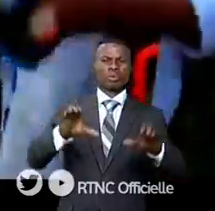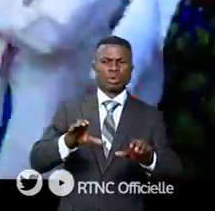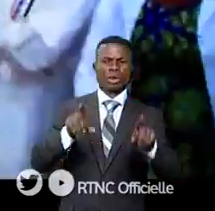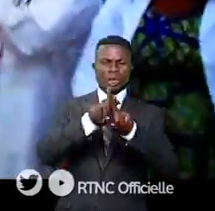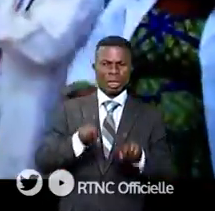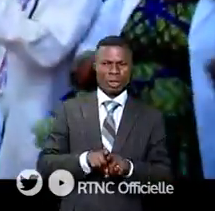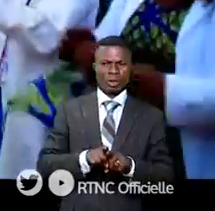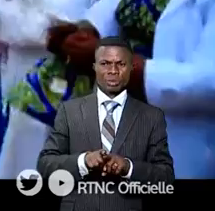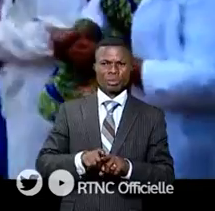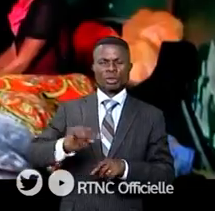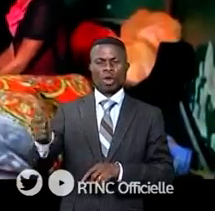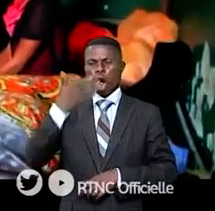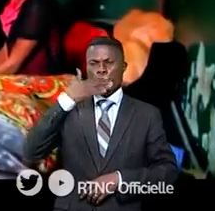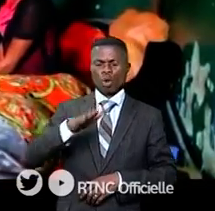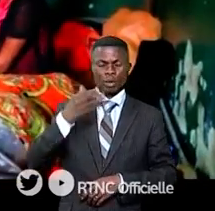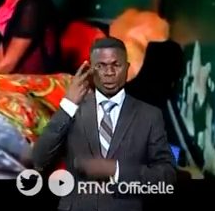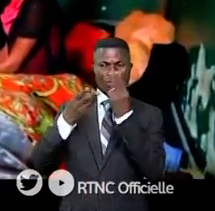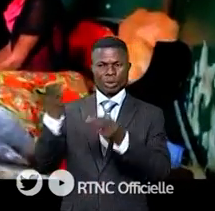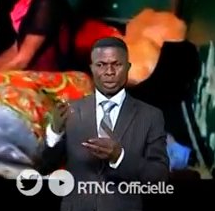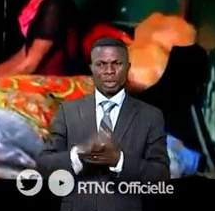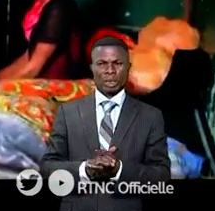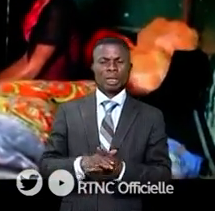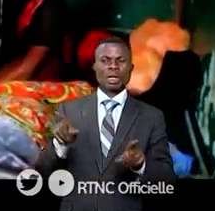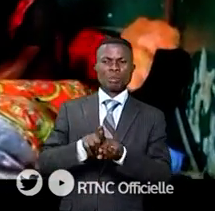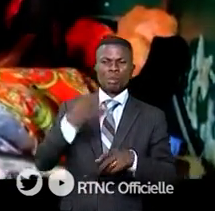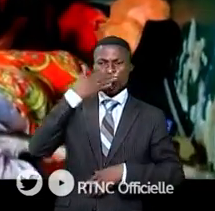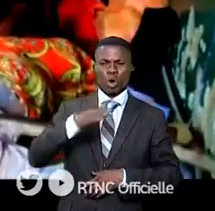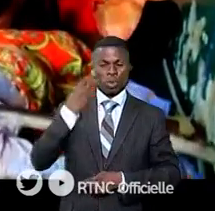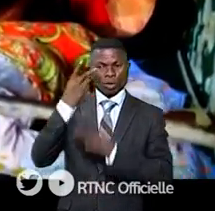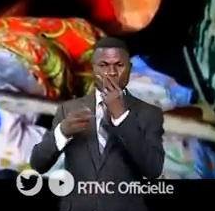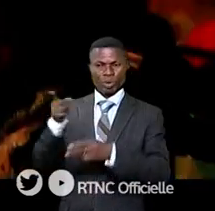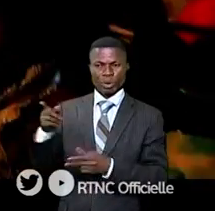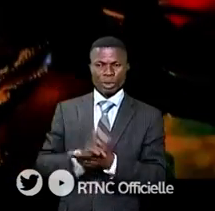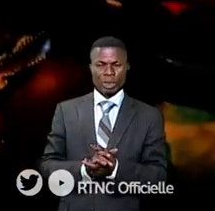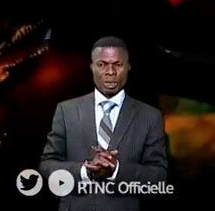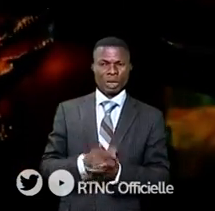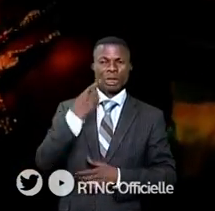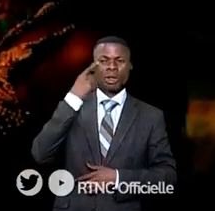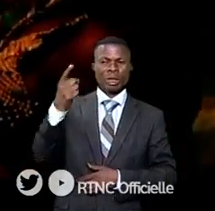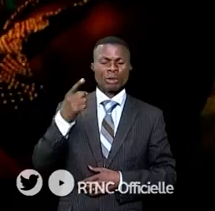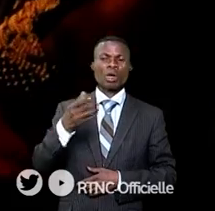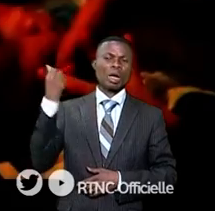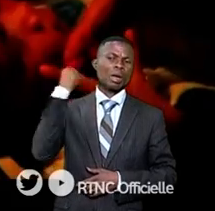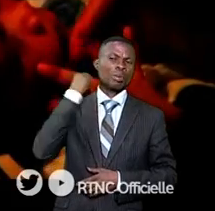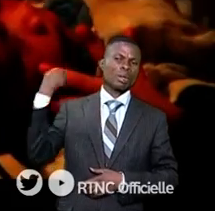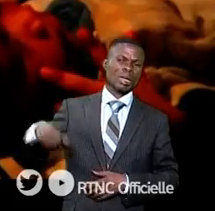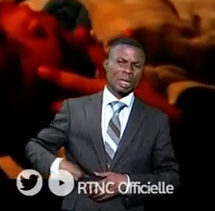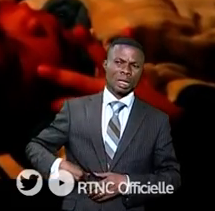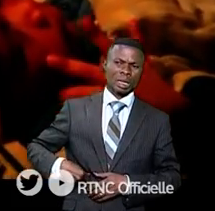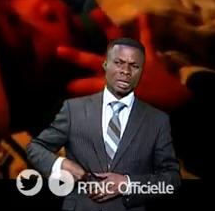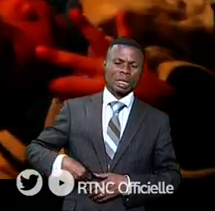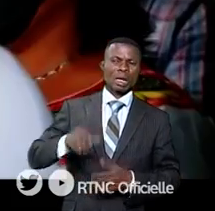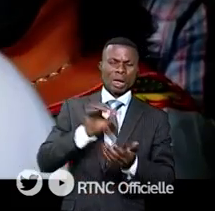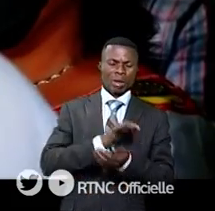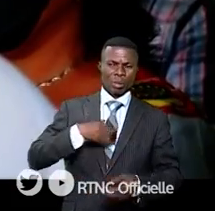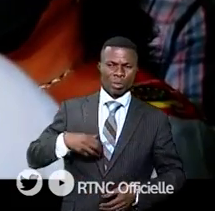ensuite dans quelques hôpitaux du coin. Comme dans toutes les structures sanitaires visitées, le réflexe de corps médical se dégage en la première